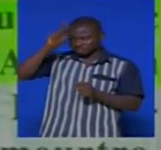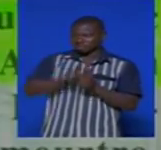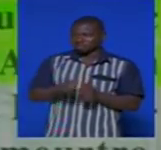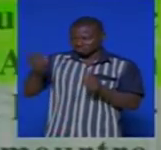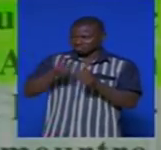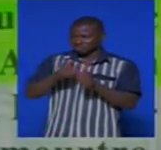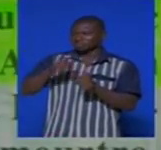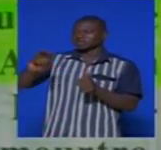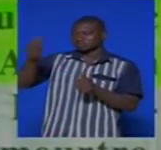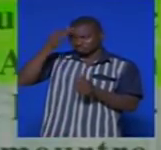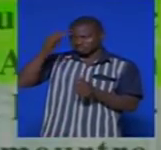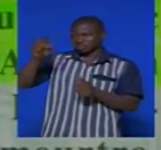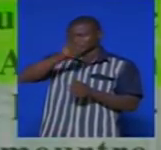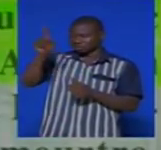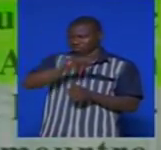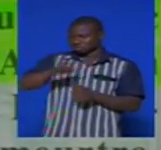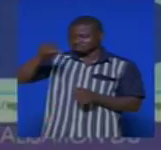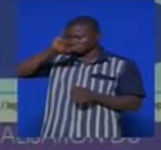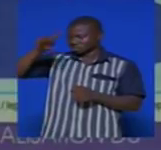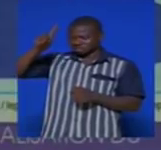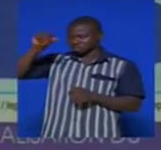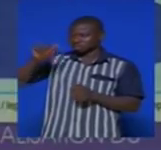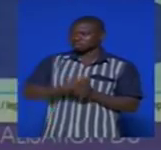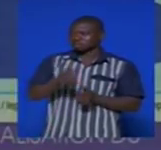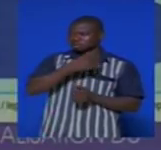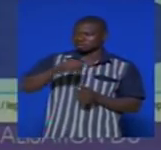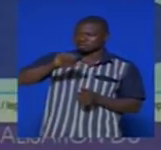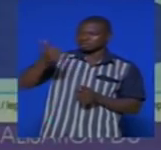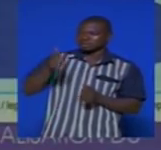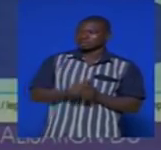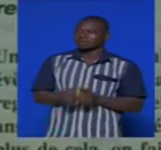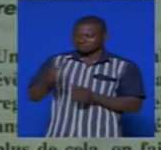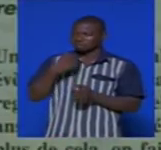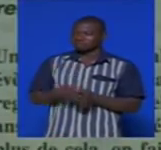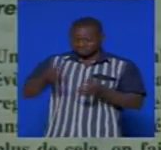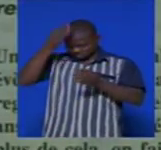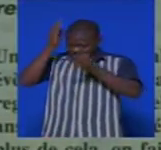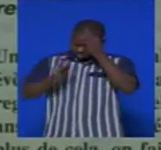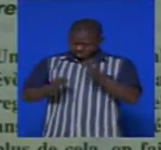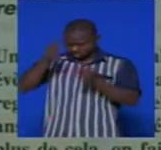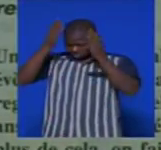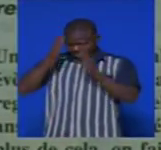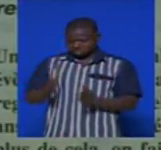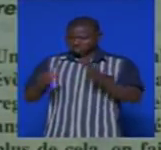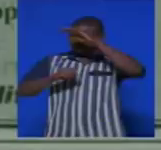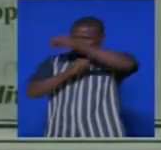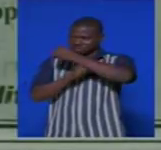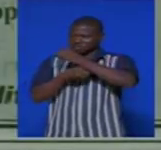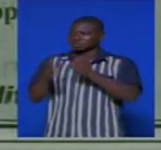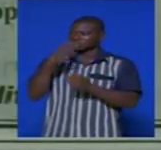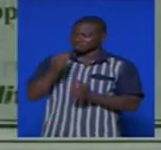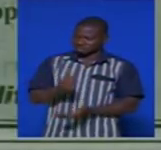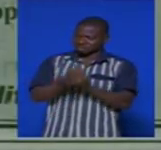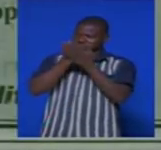les ministres Luada et Bagoro. Son avocat, toujours selon le même journal, tente de lui voler au secours.